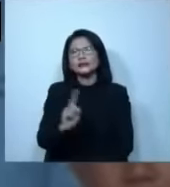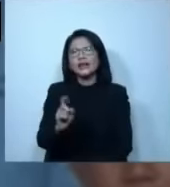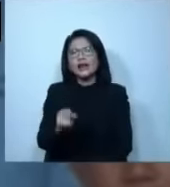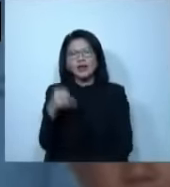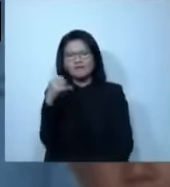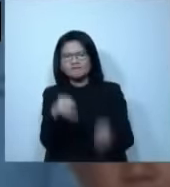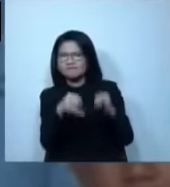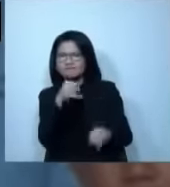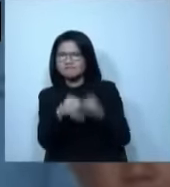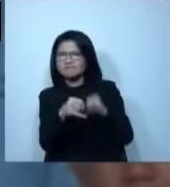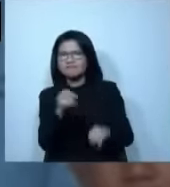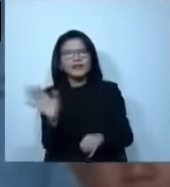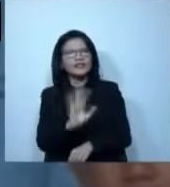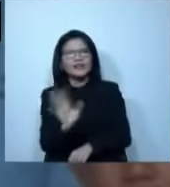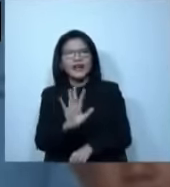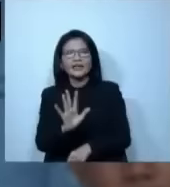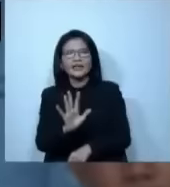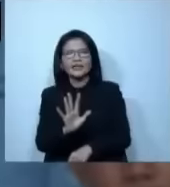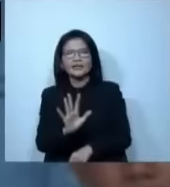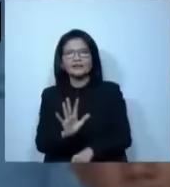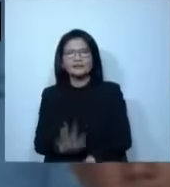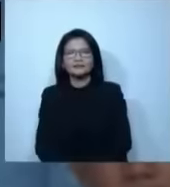menghasut, memecah belah.